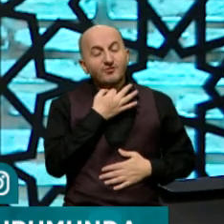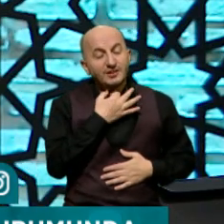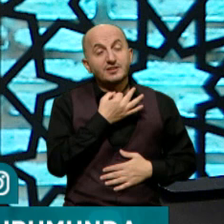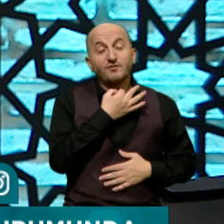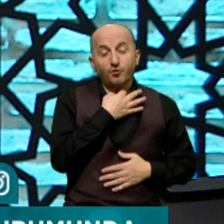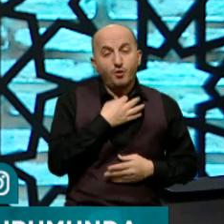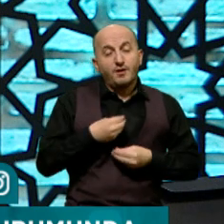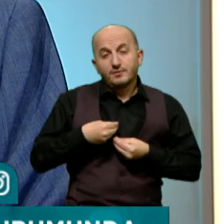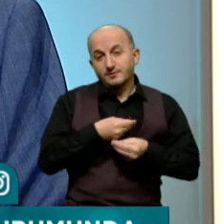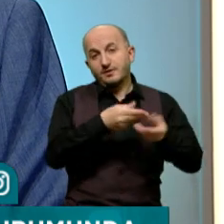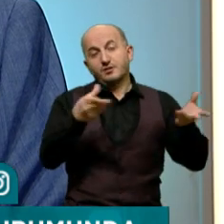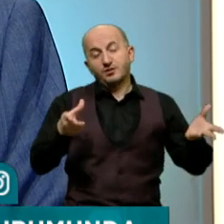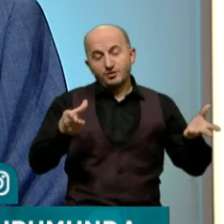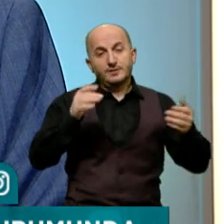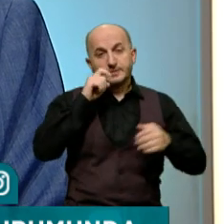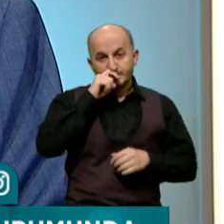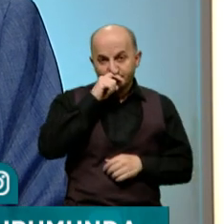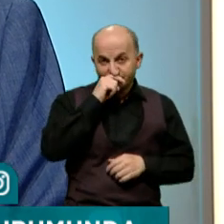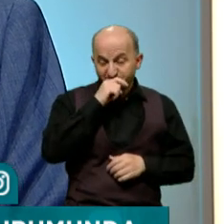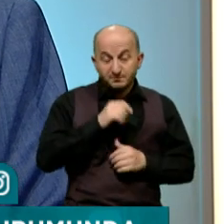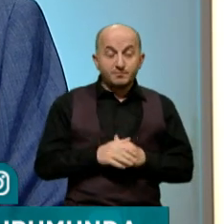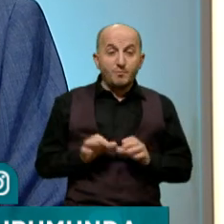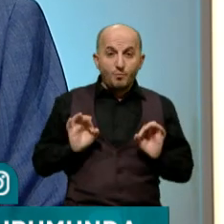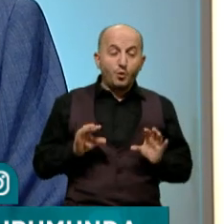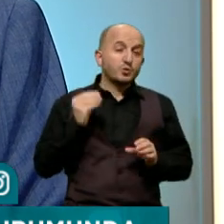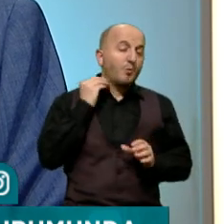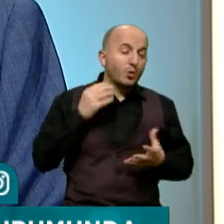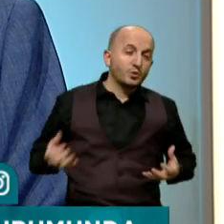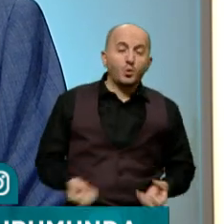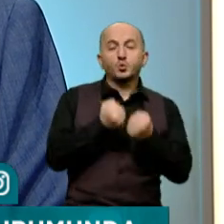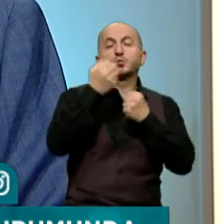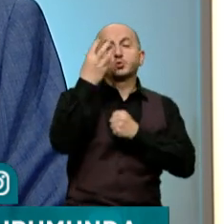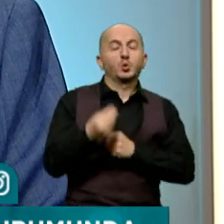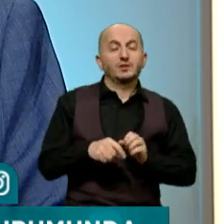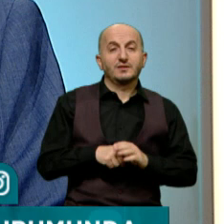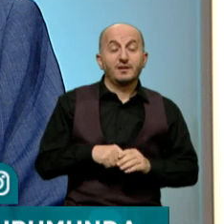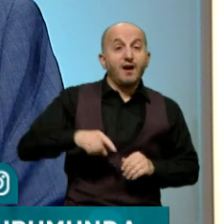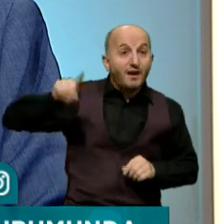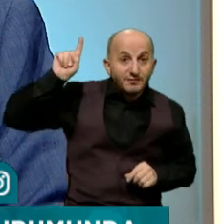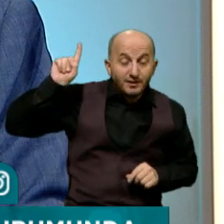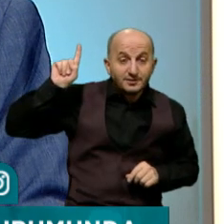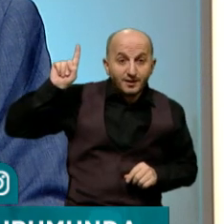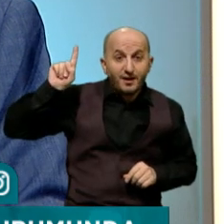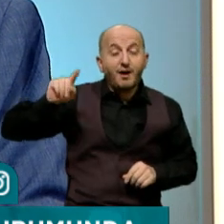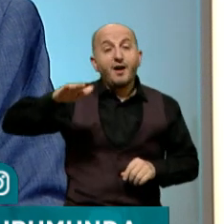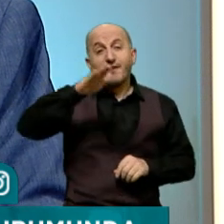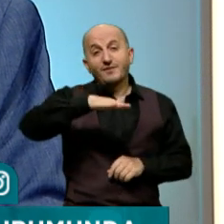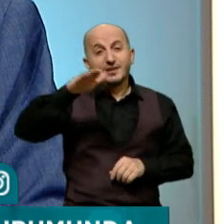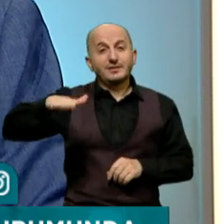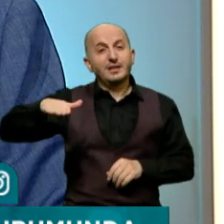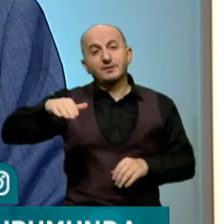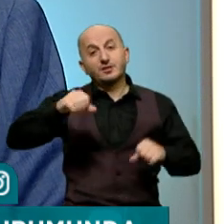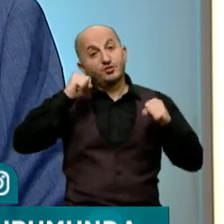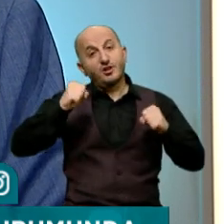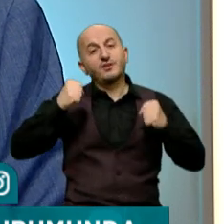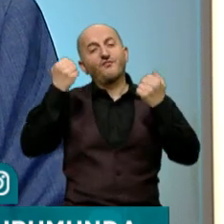fukaraya dağıtacaklar. Böylece borçtan kurtulmuş olacaklar. İnşallah. Bir de Cenab-ı Hakk'a evlatlarına bu sağlığı